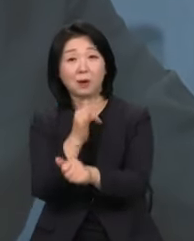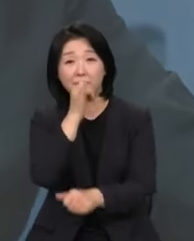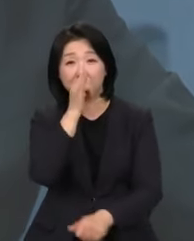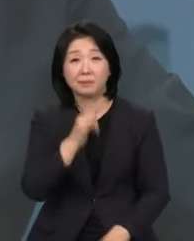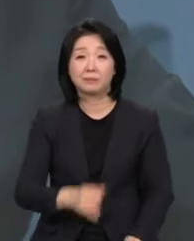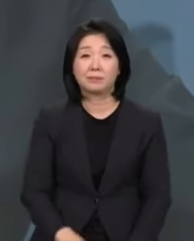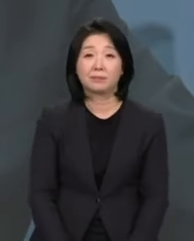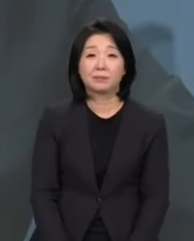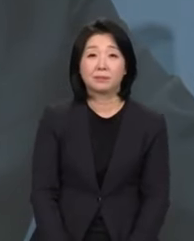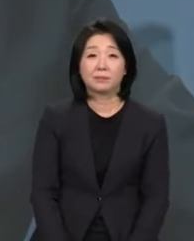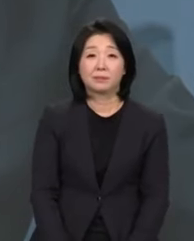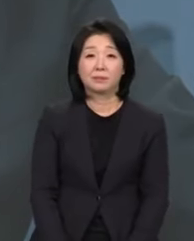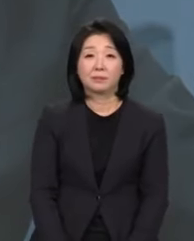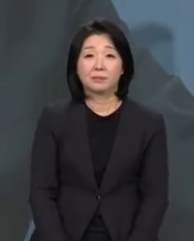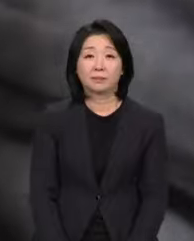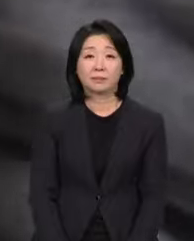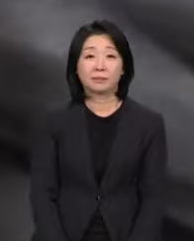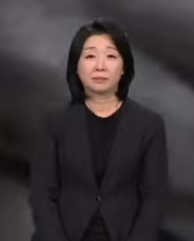기자가 보도합니다.